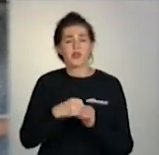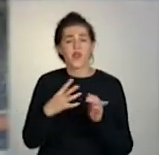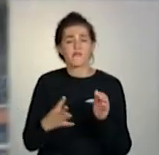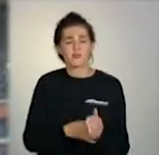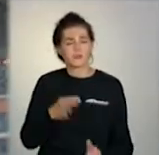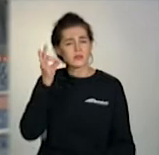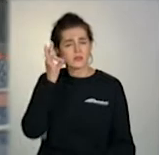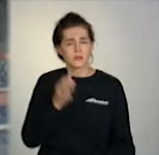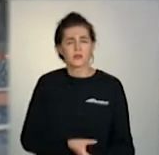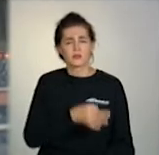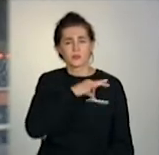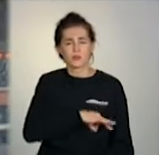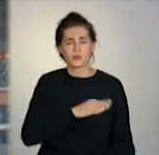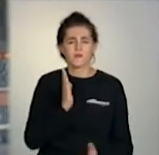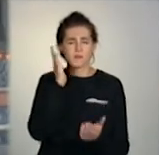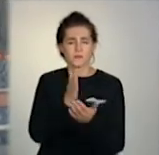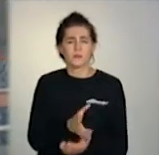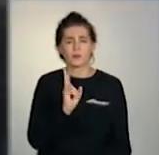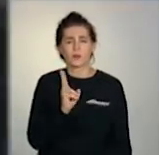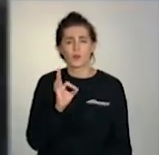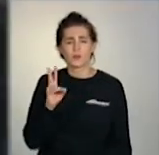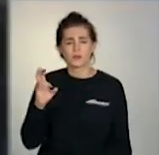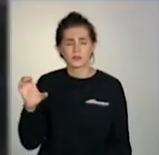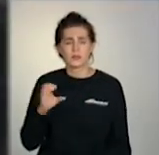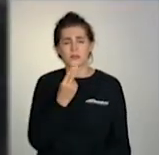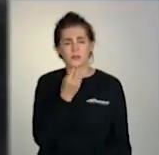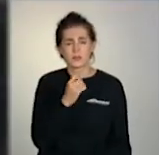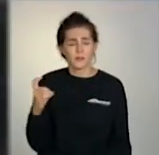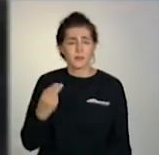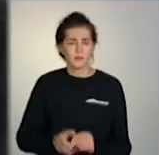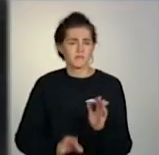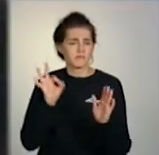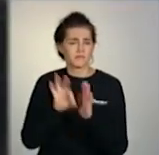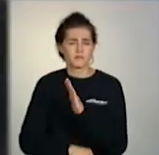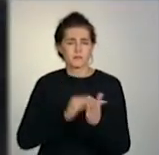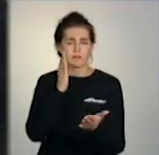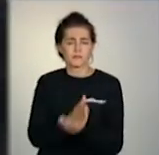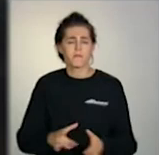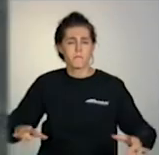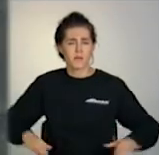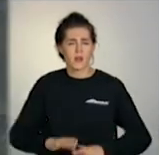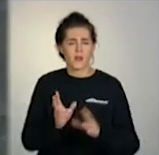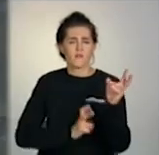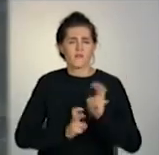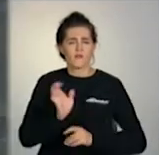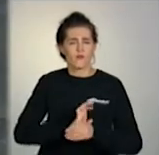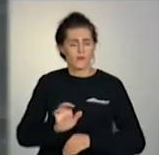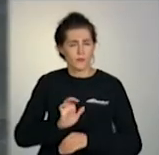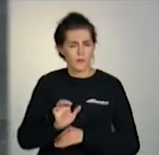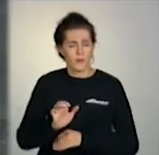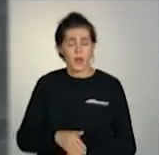19. Влаштувався дверевим у коксовий цех і доріс до старшого майстра виробництва. Моя робота заключається